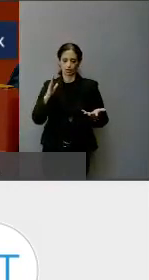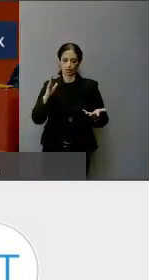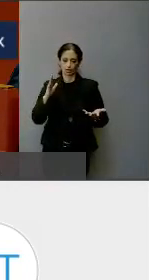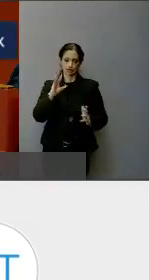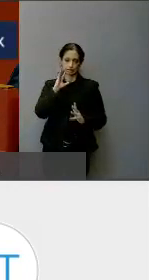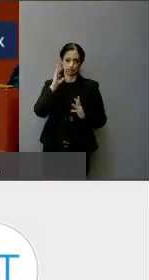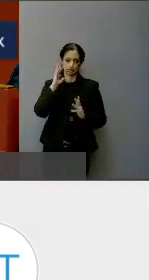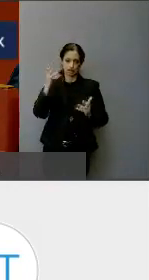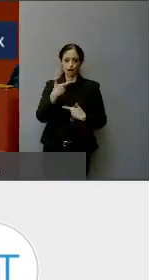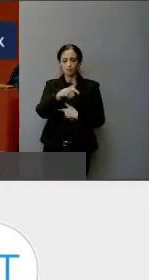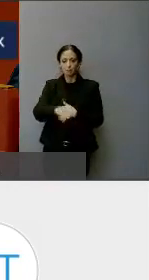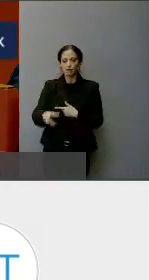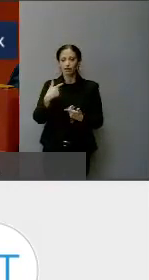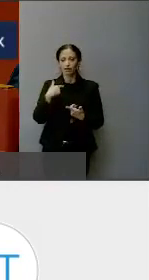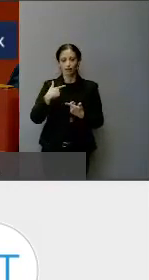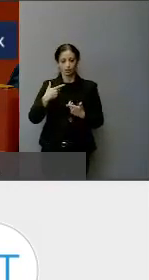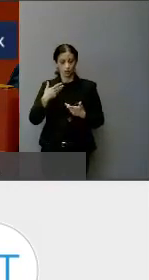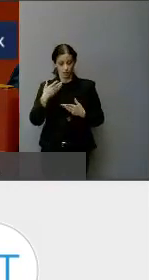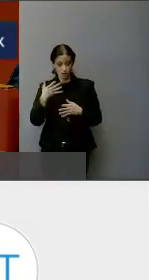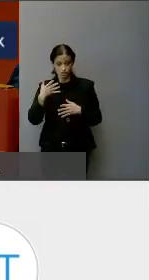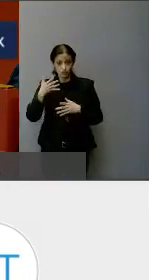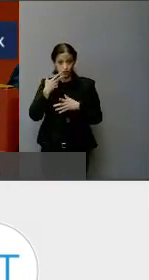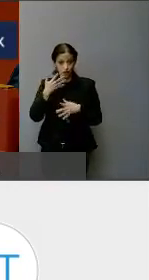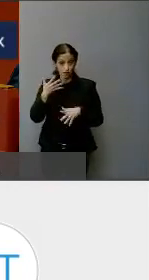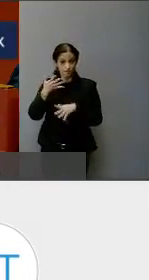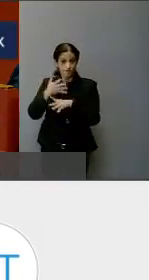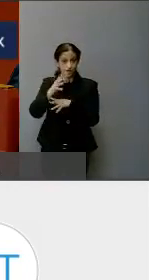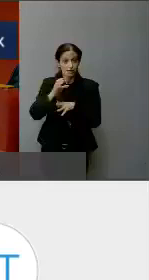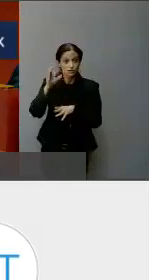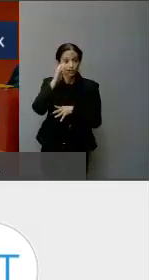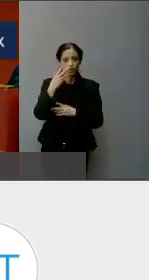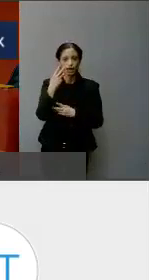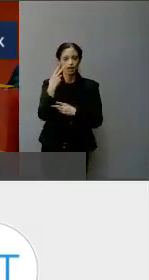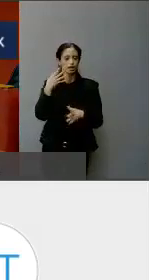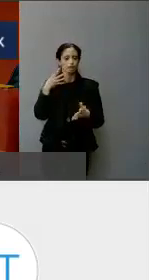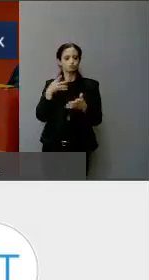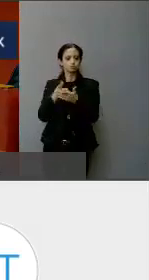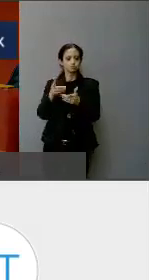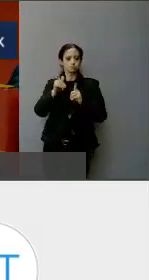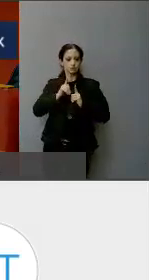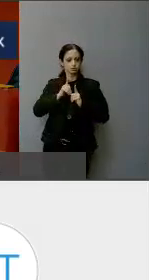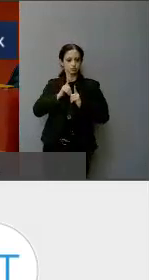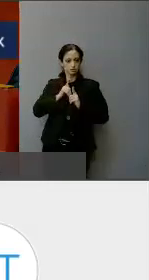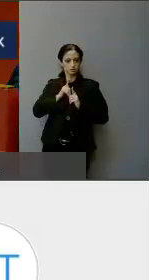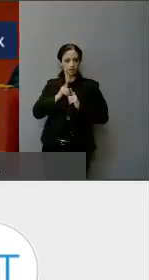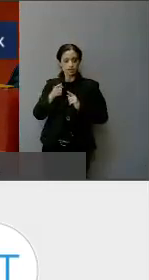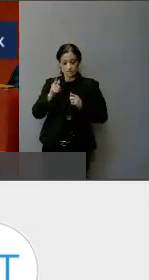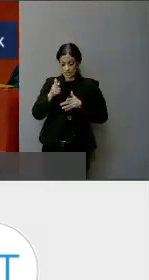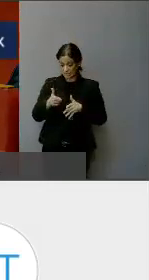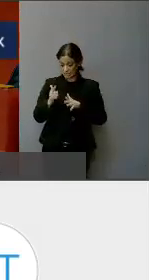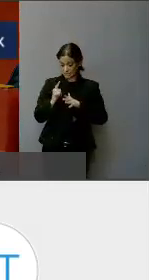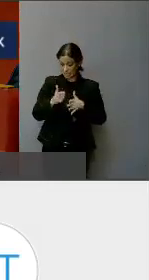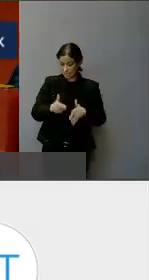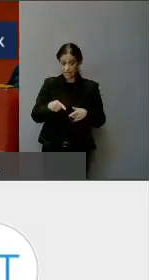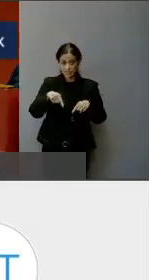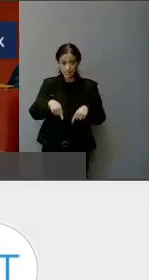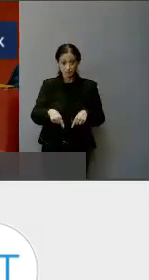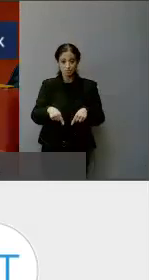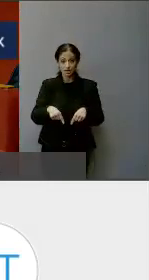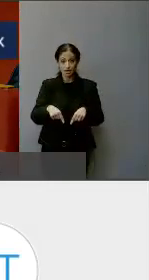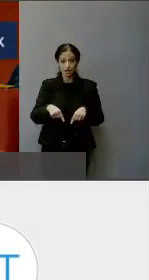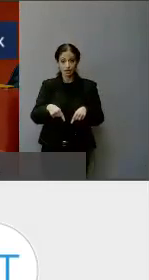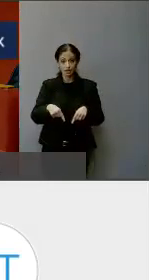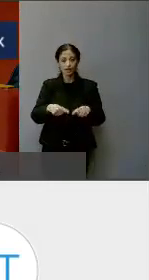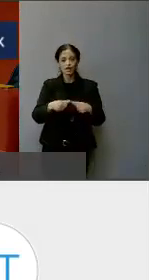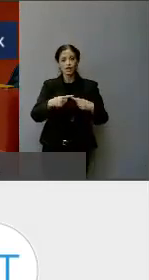di fare un sopralluogo vorrei ricordare al mondo intero che questa settimana questo consiglio riunisce una una